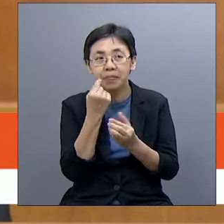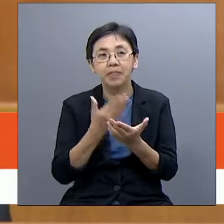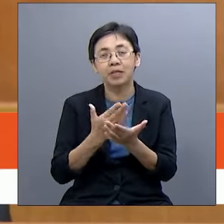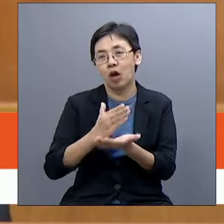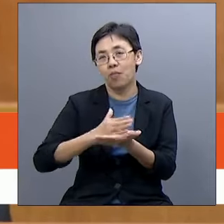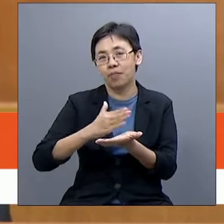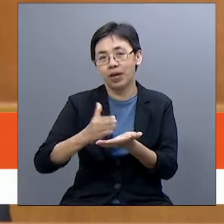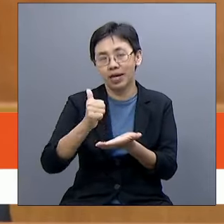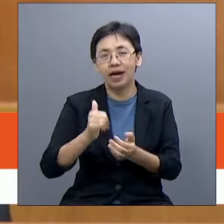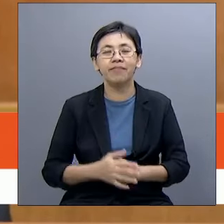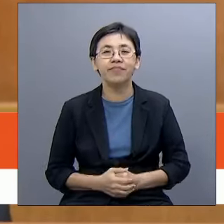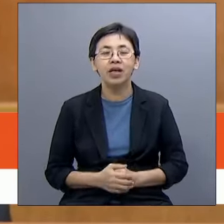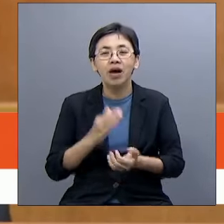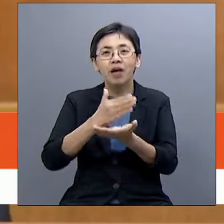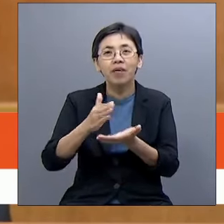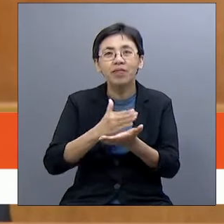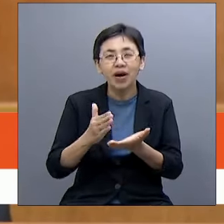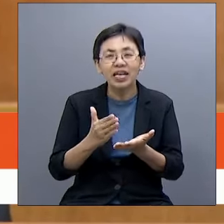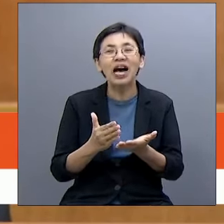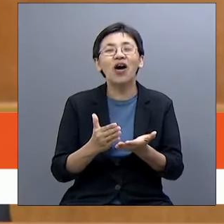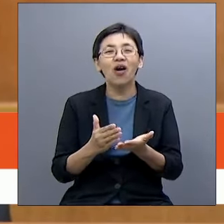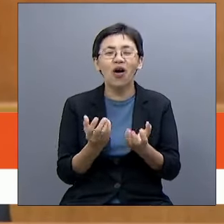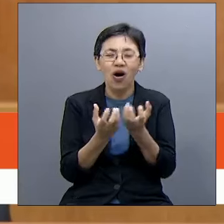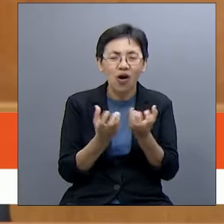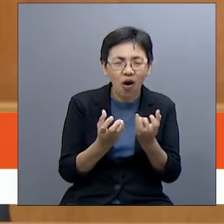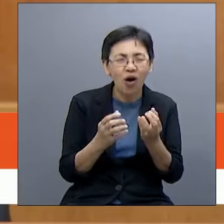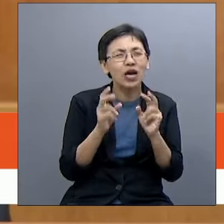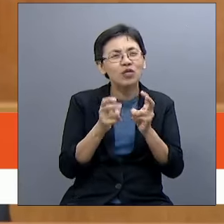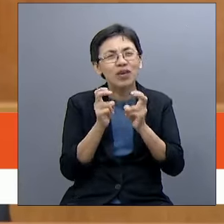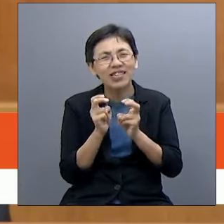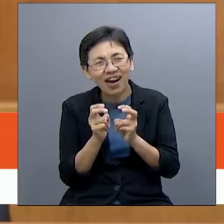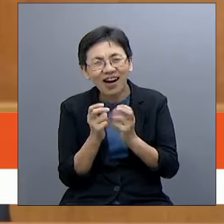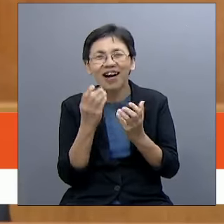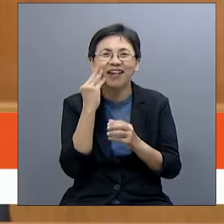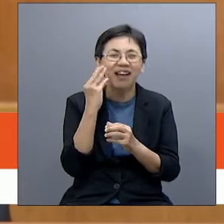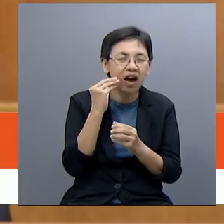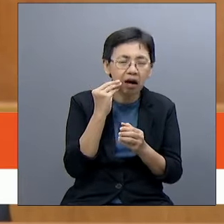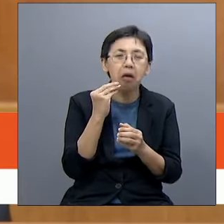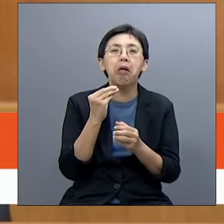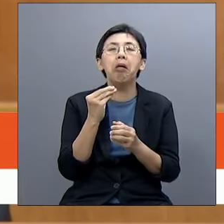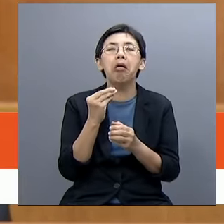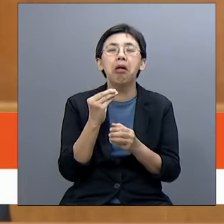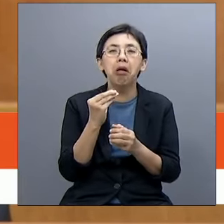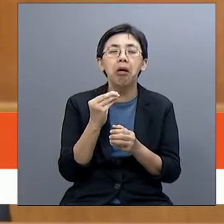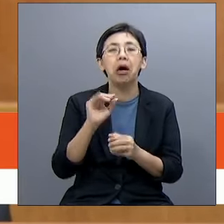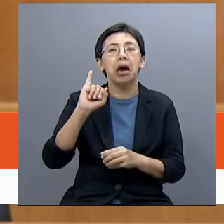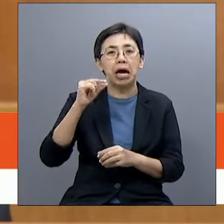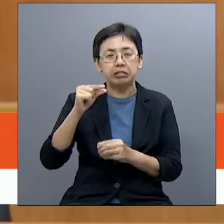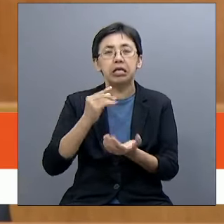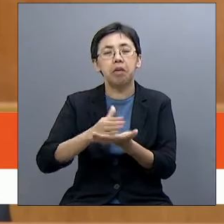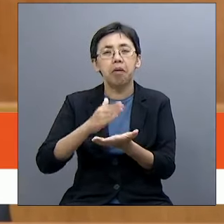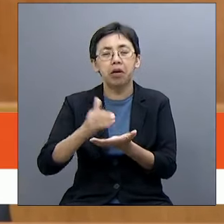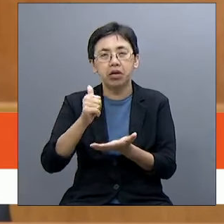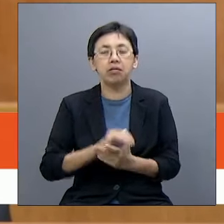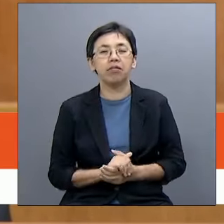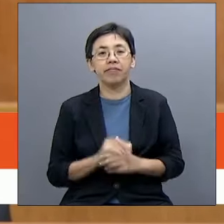ได้ผ่อนอยผ่าน Instagramก็ทำได้นะครับเพราะฉะนั้นเนี่ยอันมันมันต้องดูแลใน